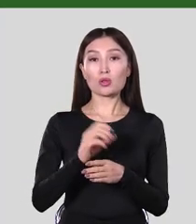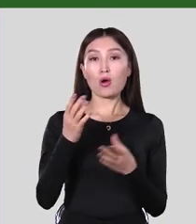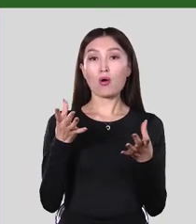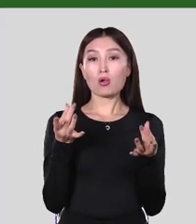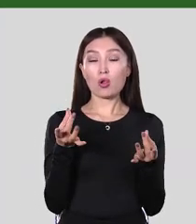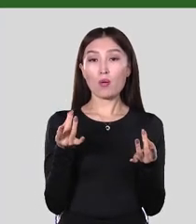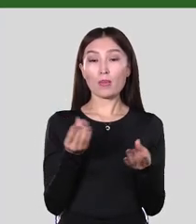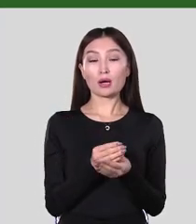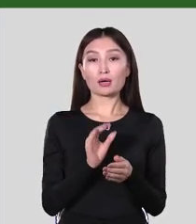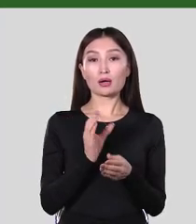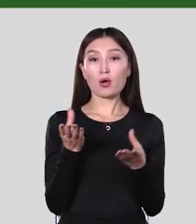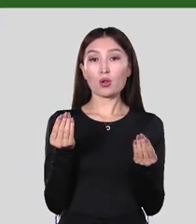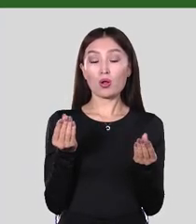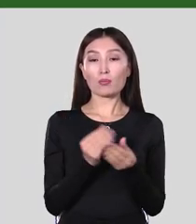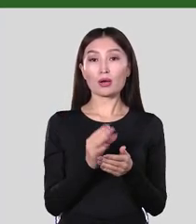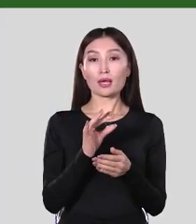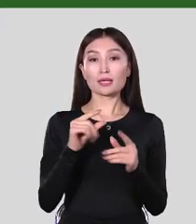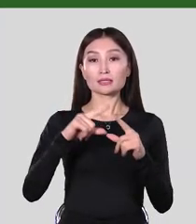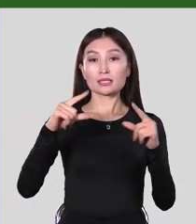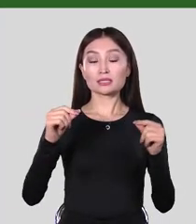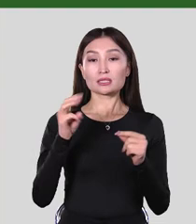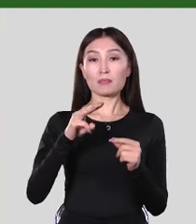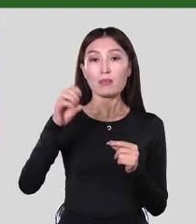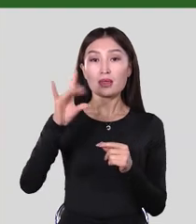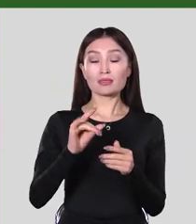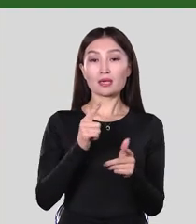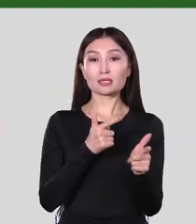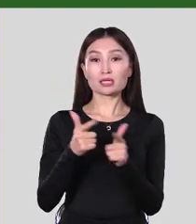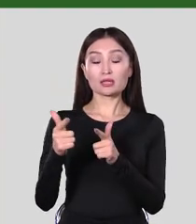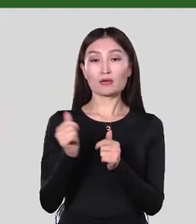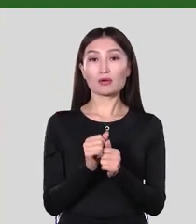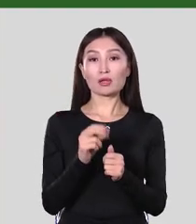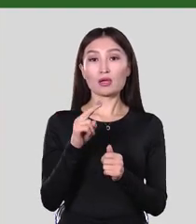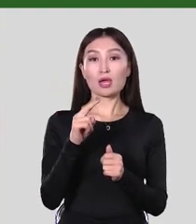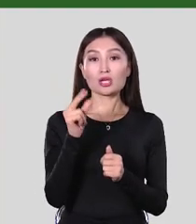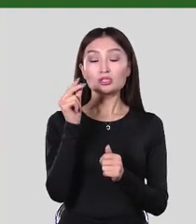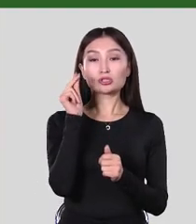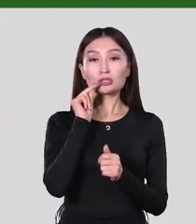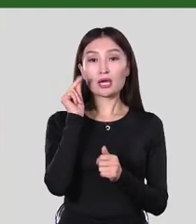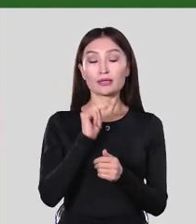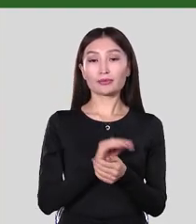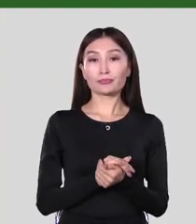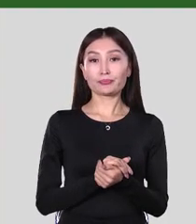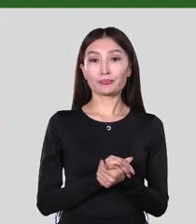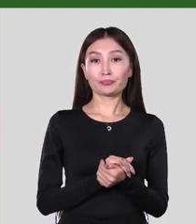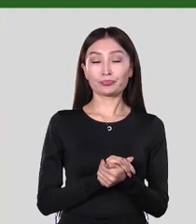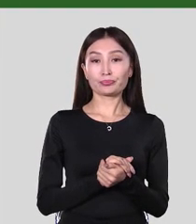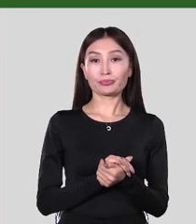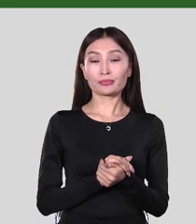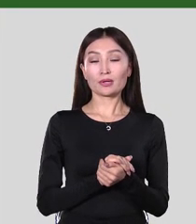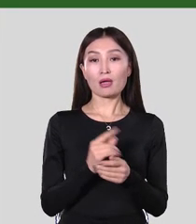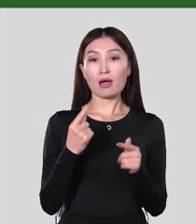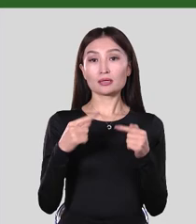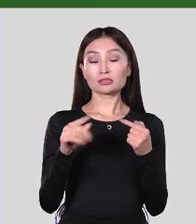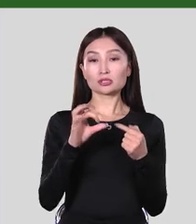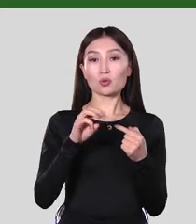хлопок. Из листьев растения мате изготавливают горький парагвайский чай. В